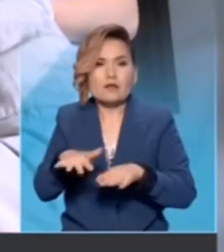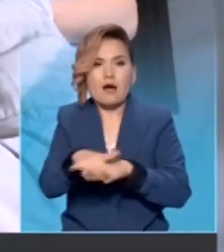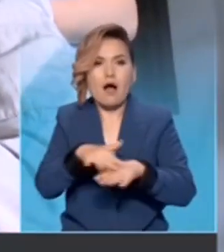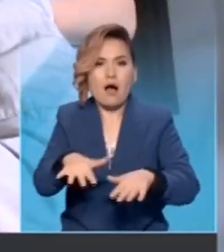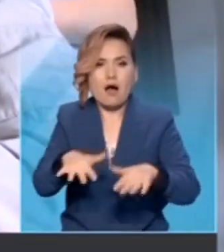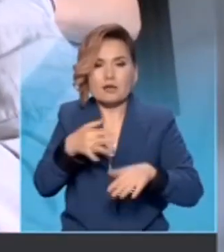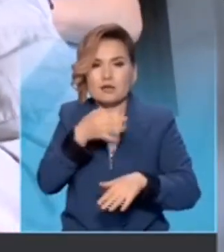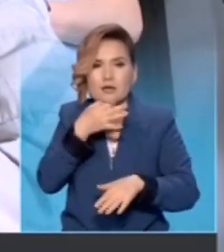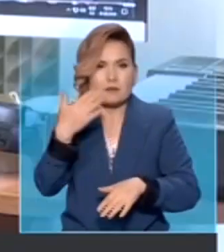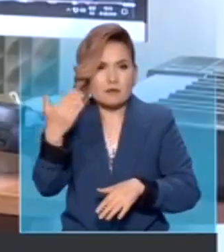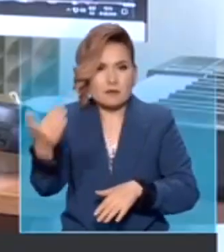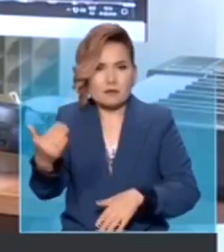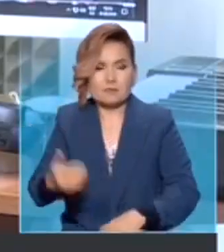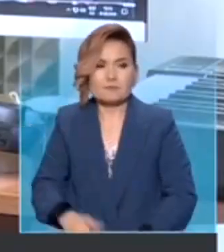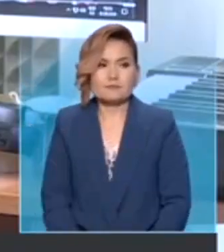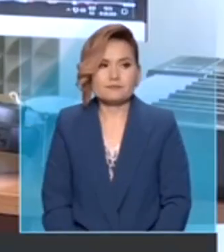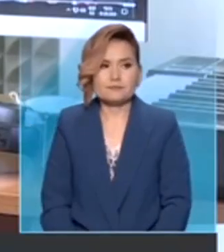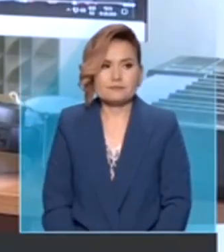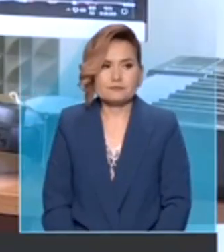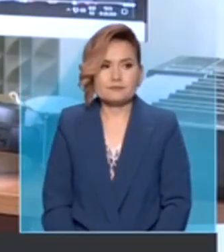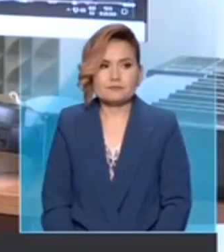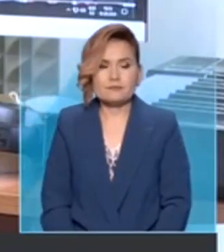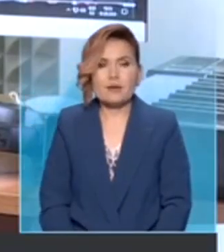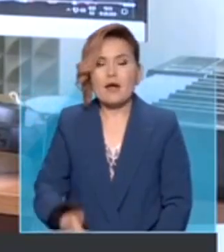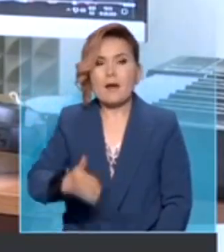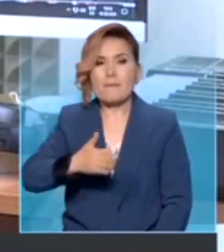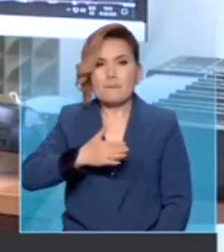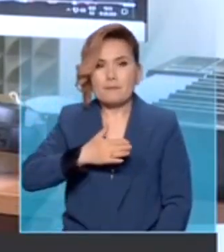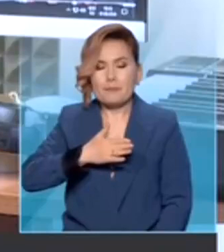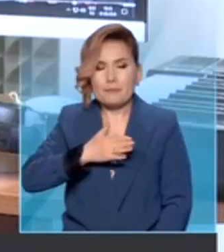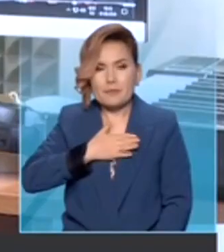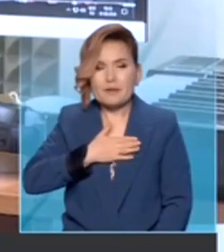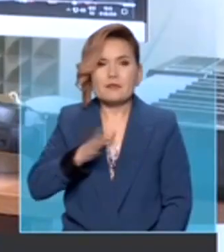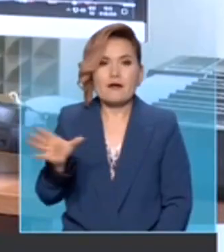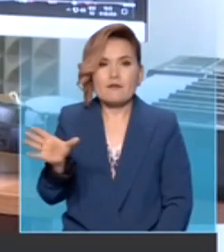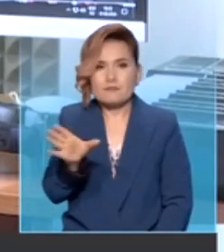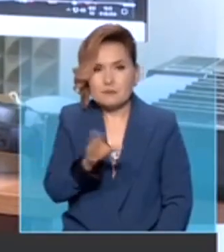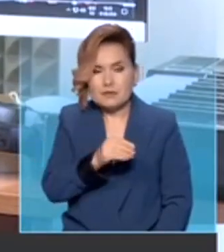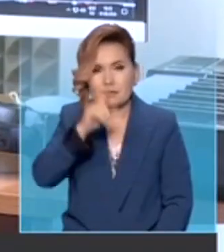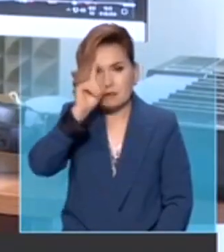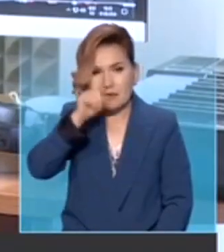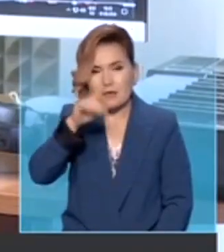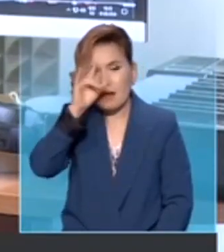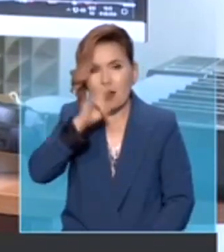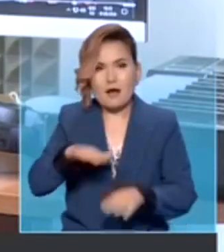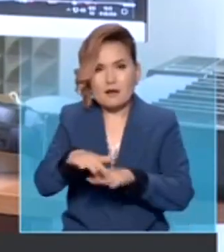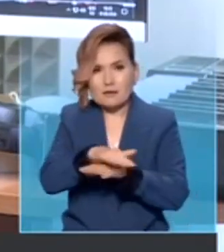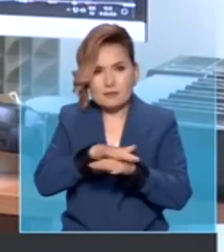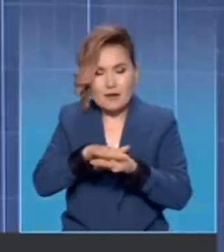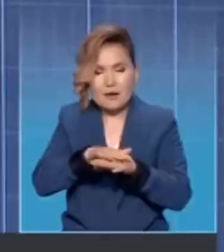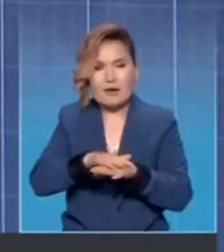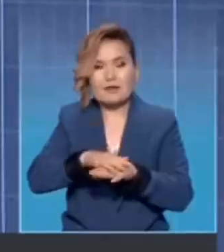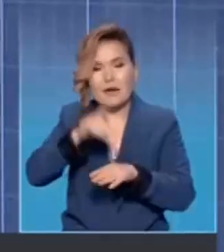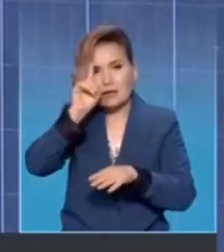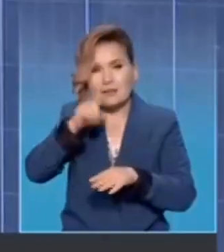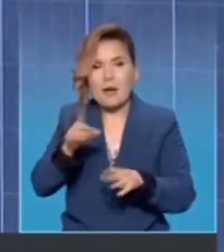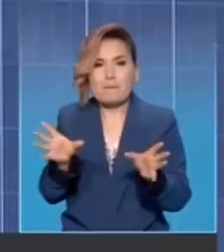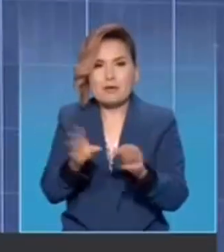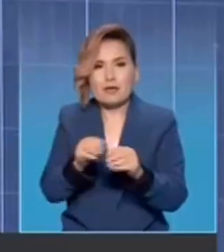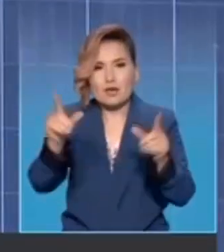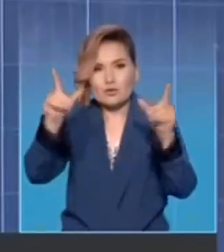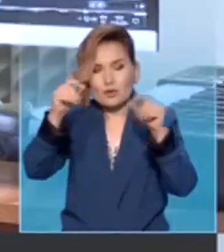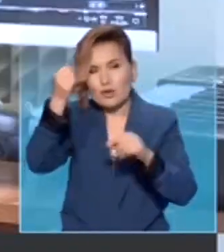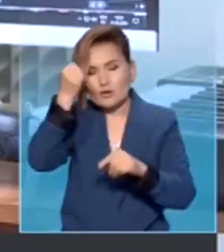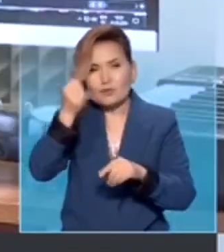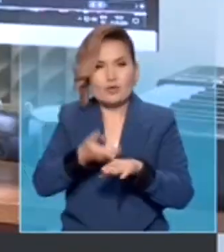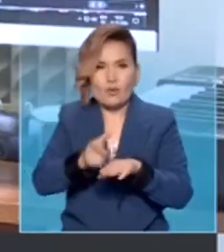дейді жас өнерпаз. Сен Қазақстан дауысына қатысқан бала емессің бе деп суретке түседі. Саған өзің кәдімгі мәзі қаласың. Қазақстан